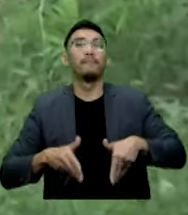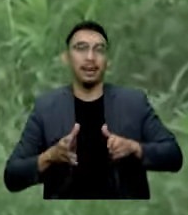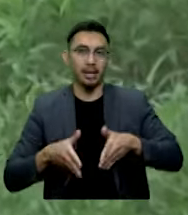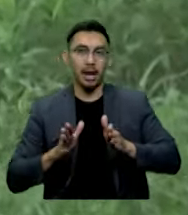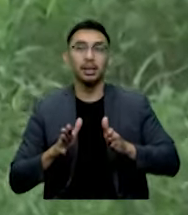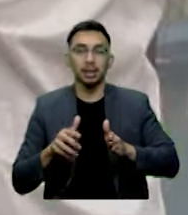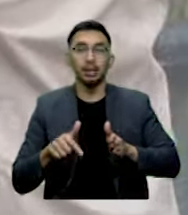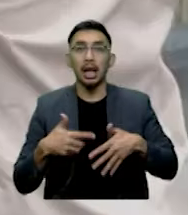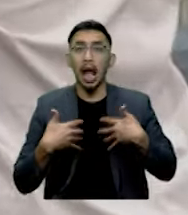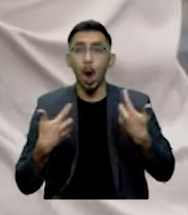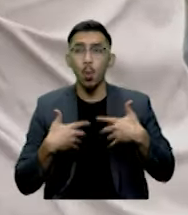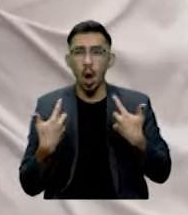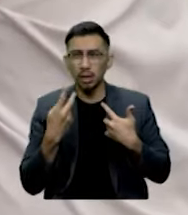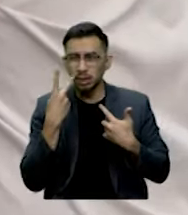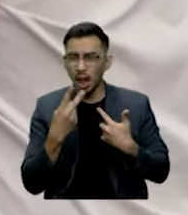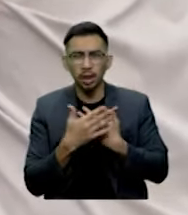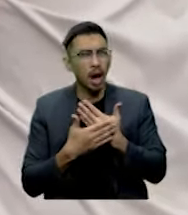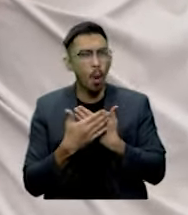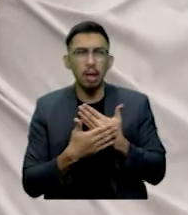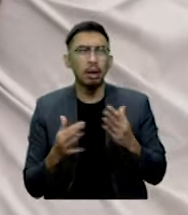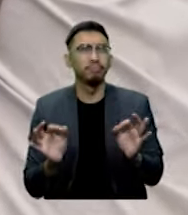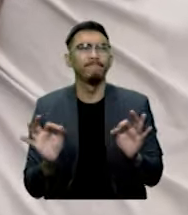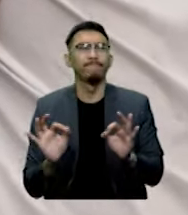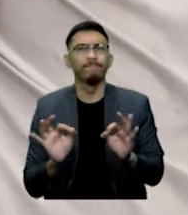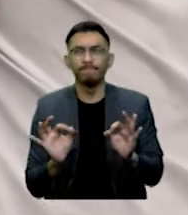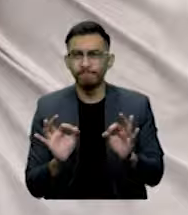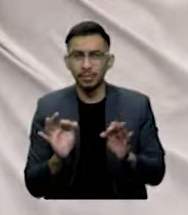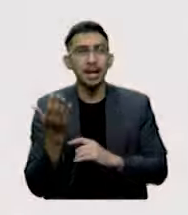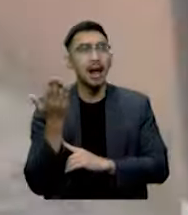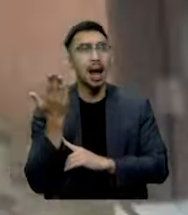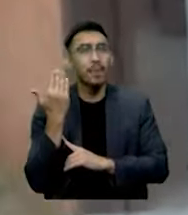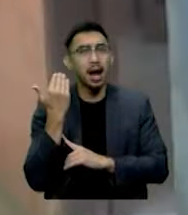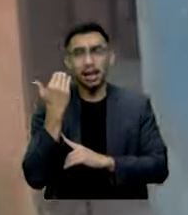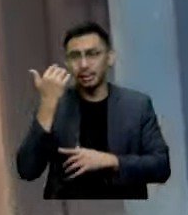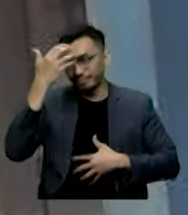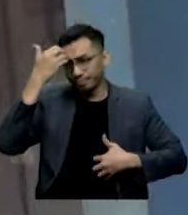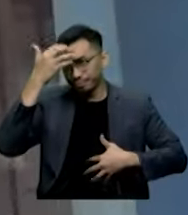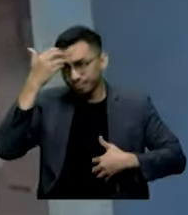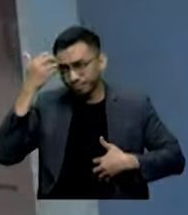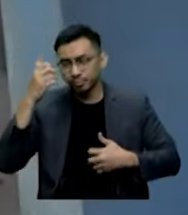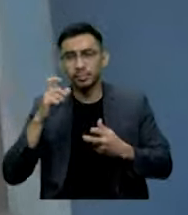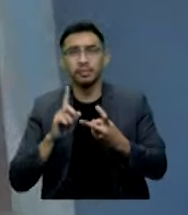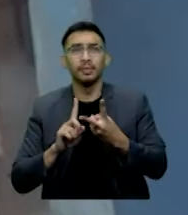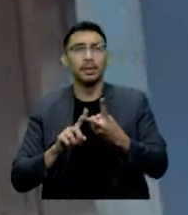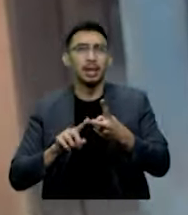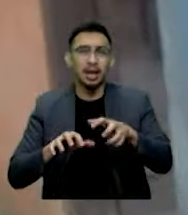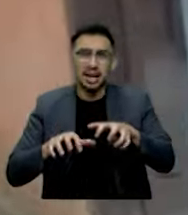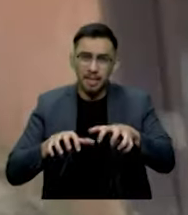nampak tidak terawat. Pada akhir tahun lalu, binatang owa dan tiga harimau mati. Kita 10